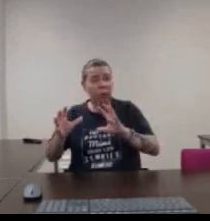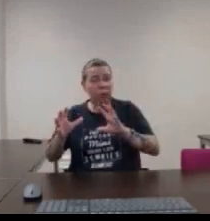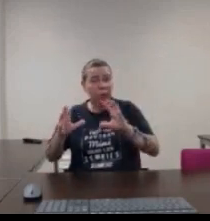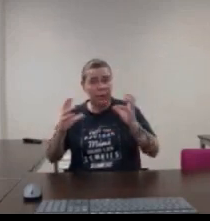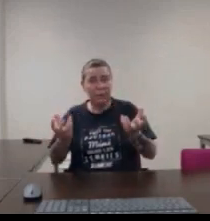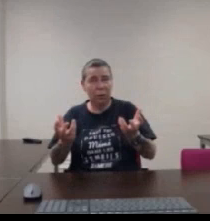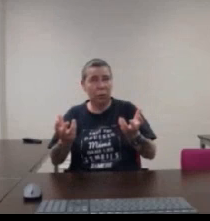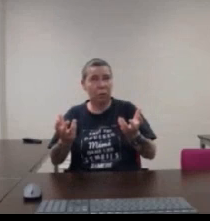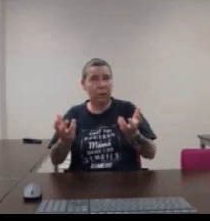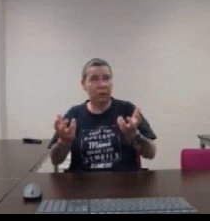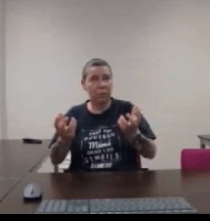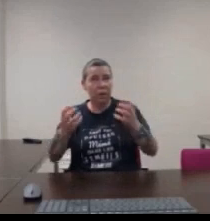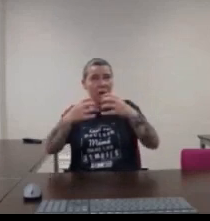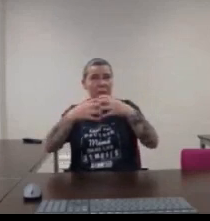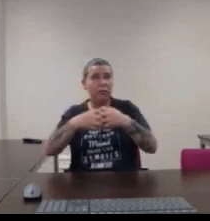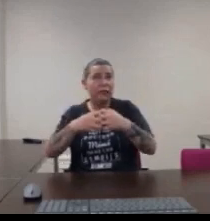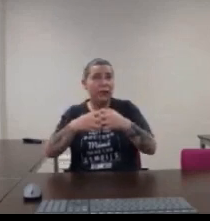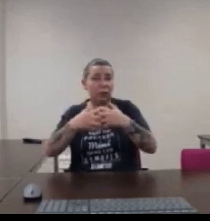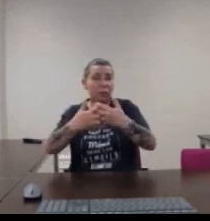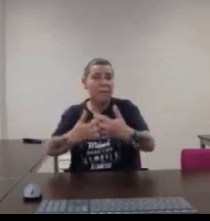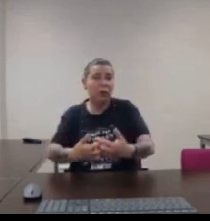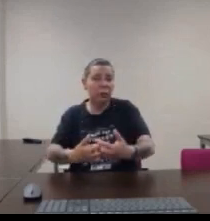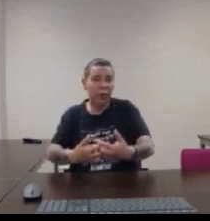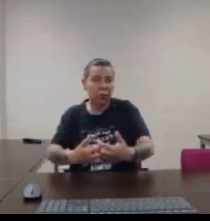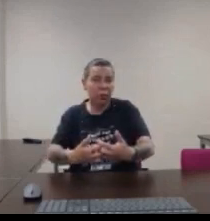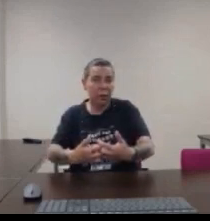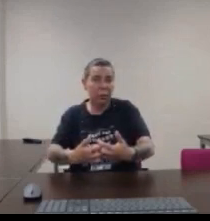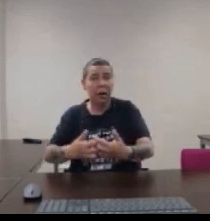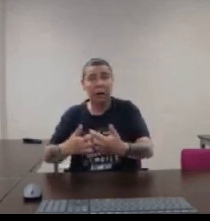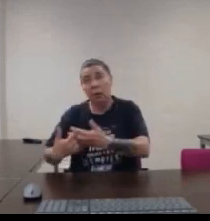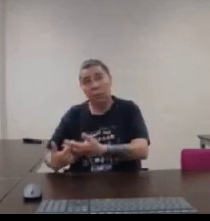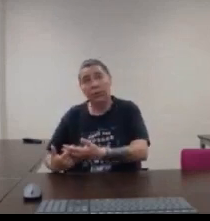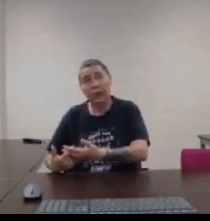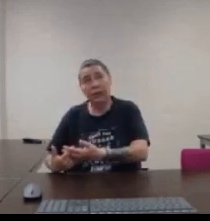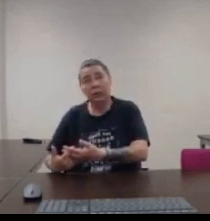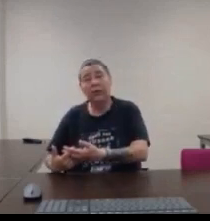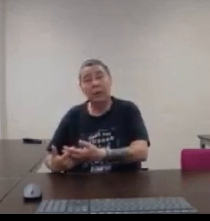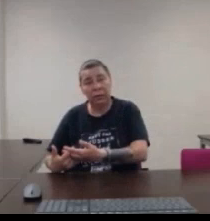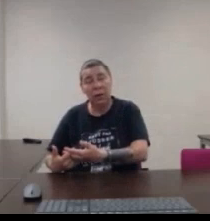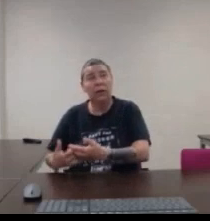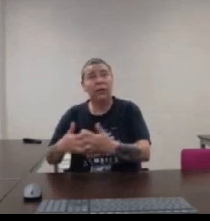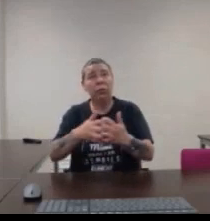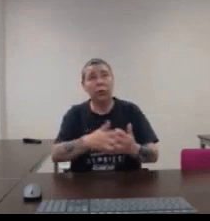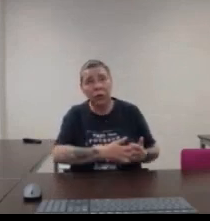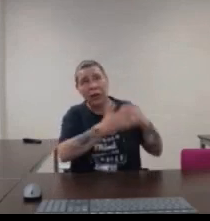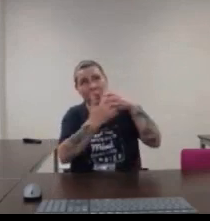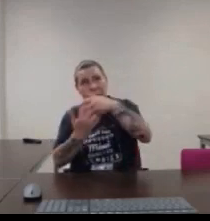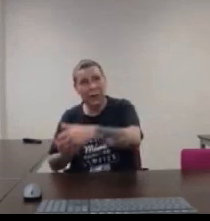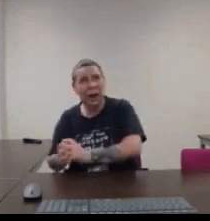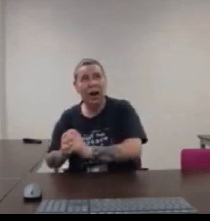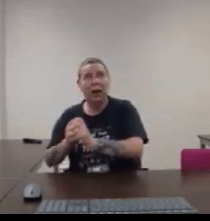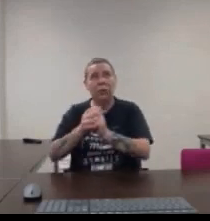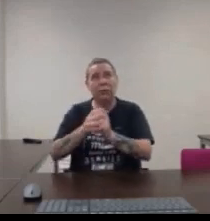deux processus différents sur le principe, mais vous l'avez vu, même conséquence dans les deux cas, potentialité de TMS. Ce qui sous-entend,